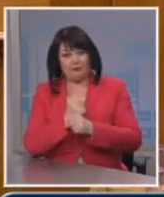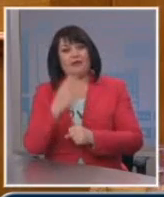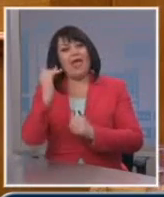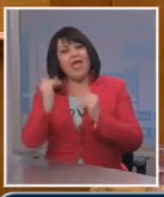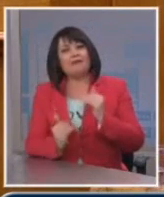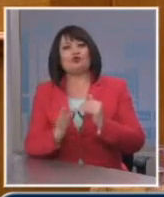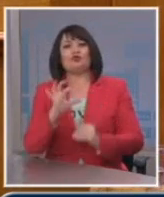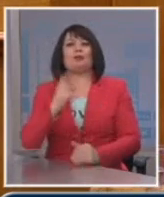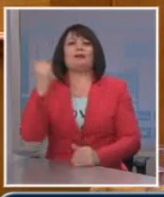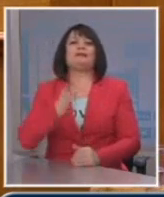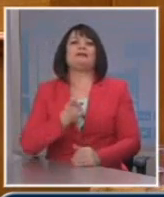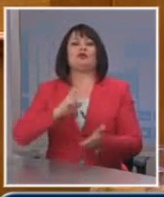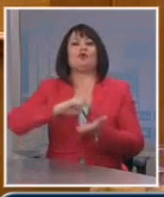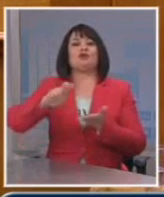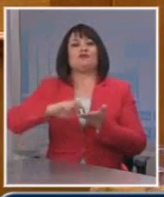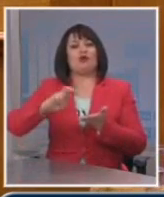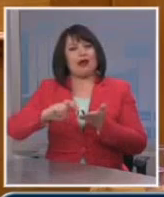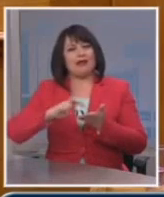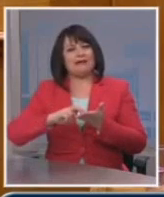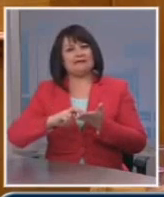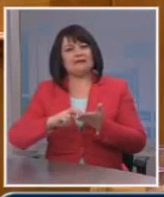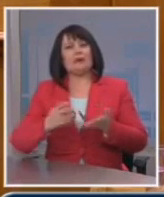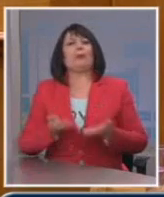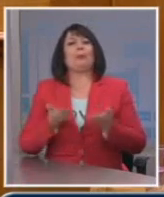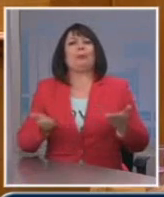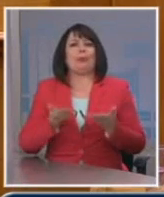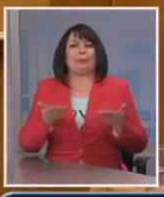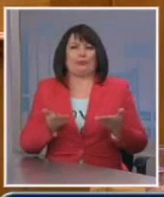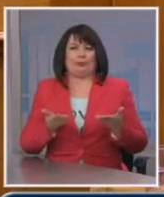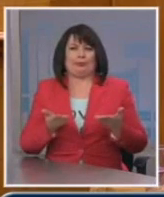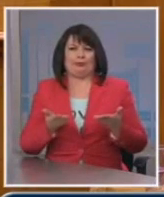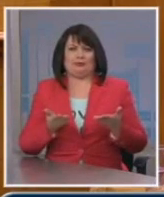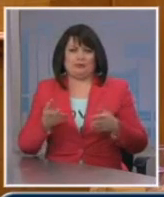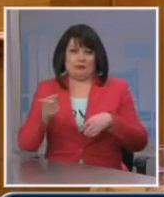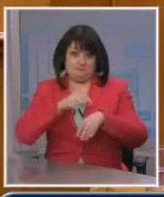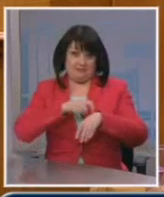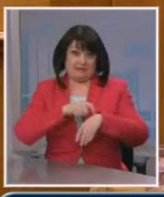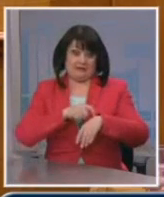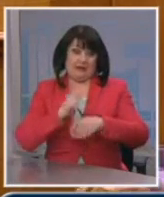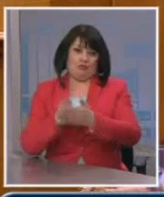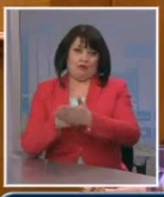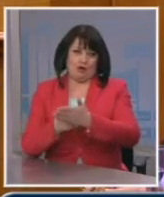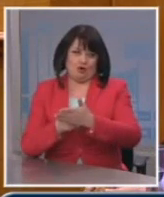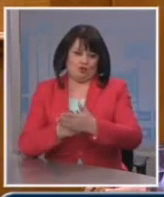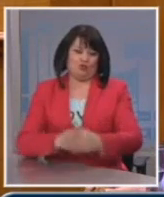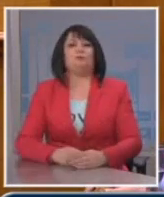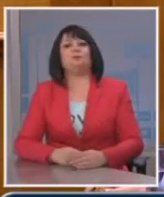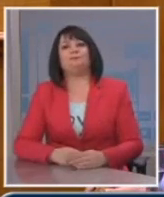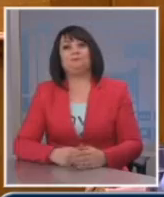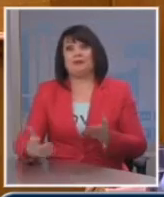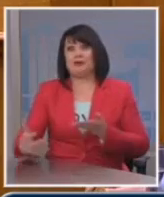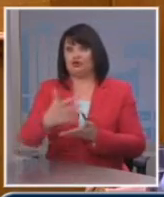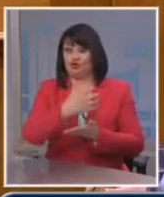έκπτωση 50% στις εισφορές και άρα ελάφρυνση σε σχέση με τις σημερινές εισφορές. Ενώ για